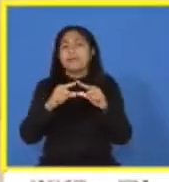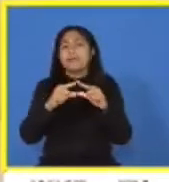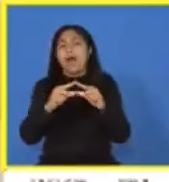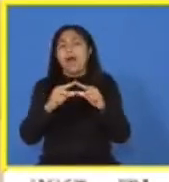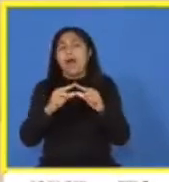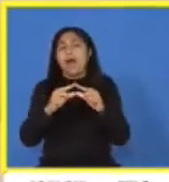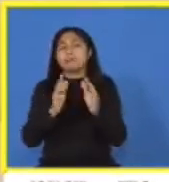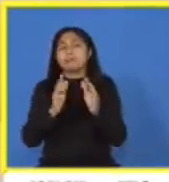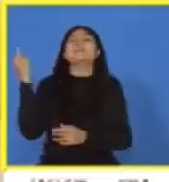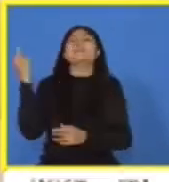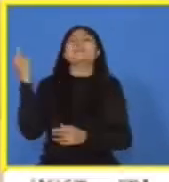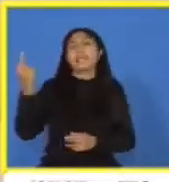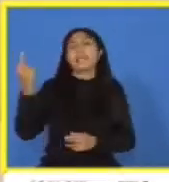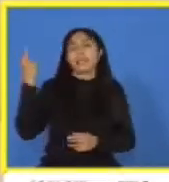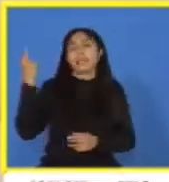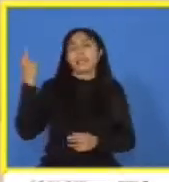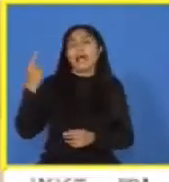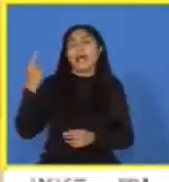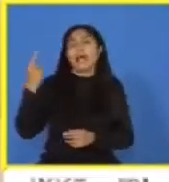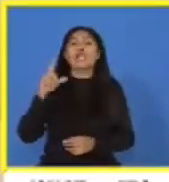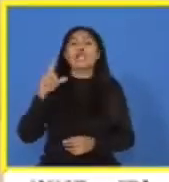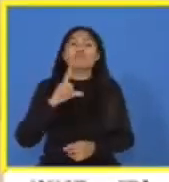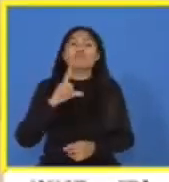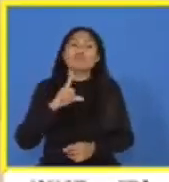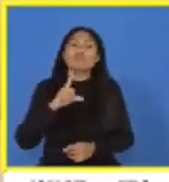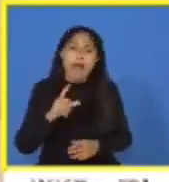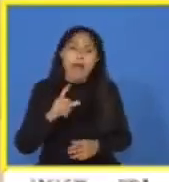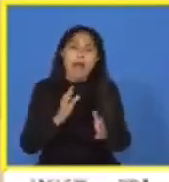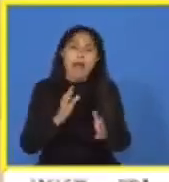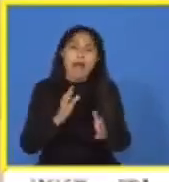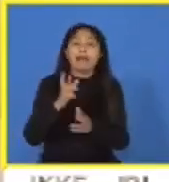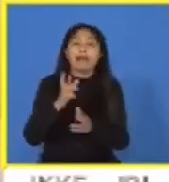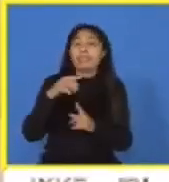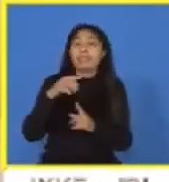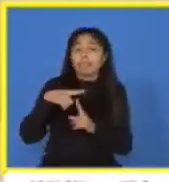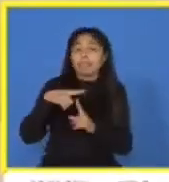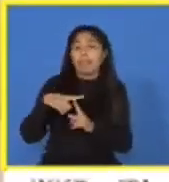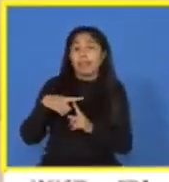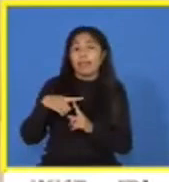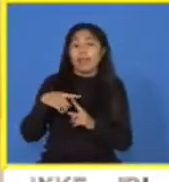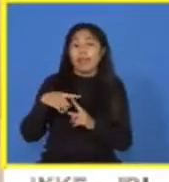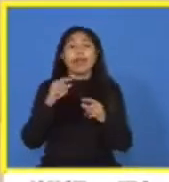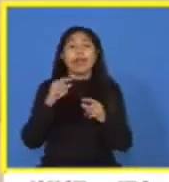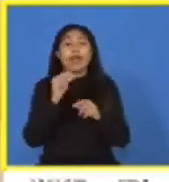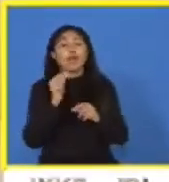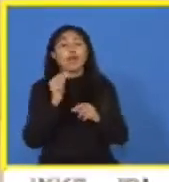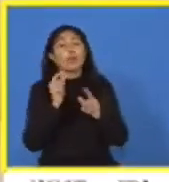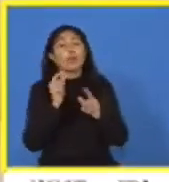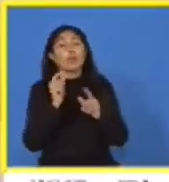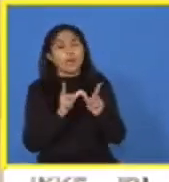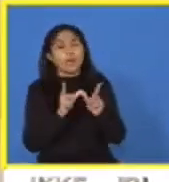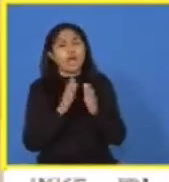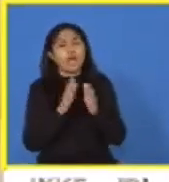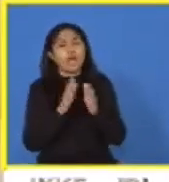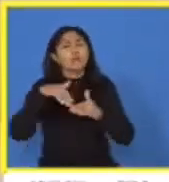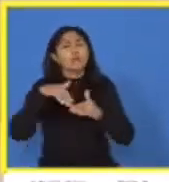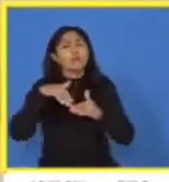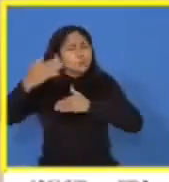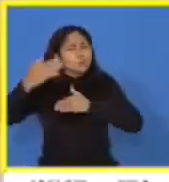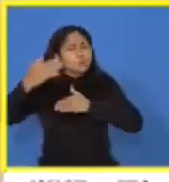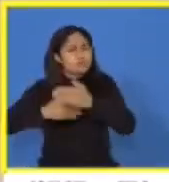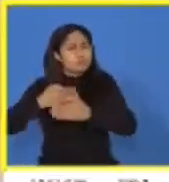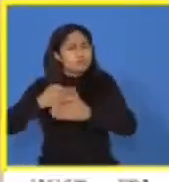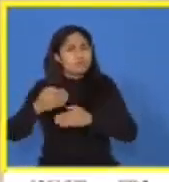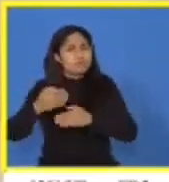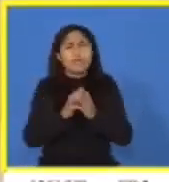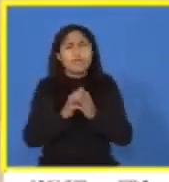pemerintah di tingkat kelurahan sampai dengan RT/RW agar terus menggelorakan semangat ini. Karena yang